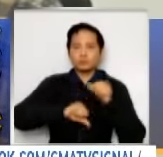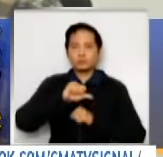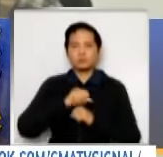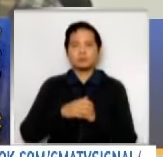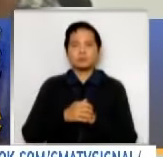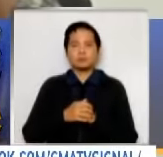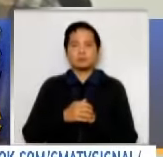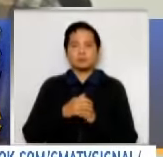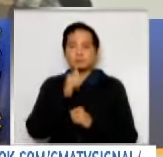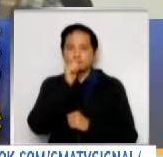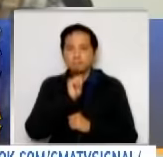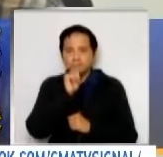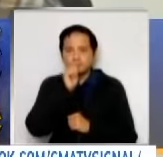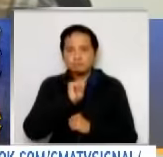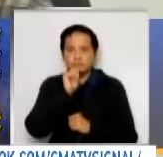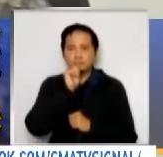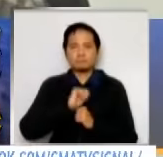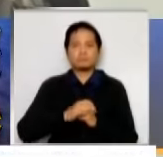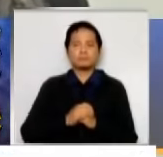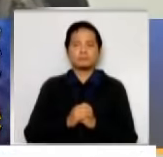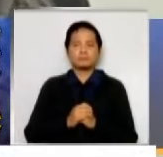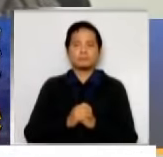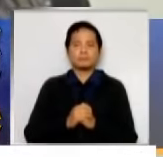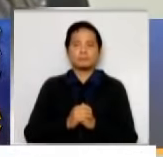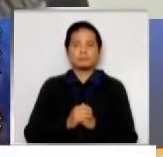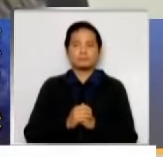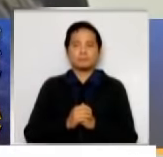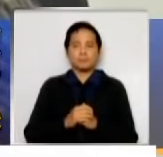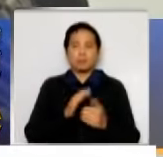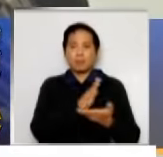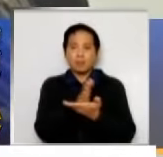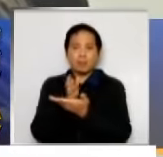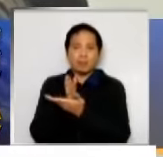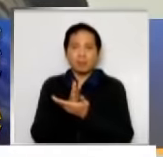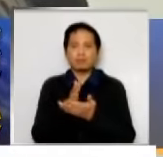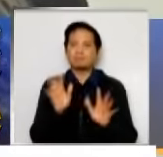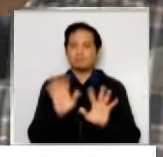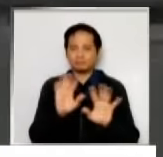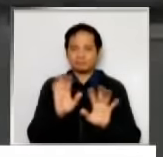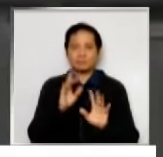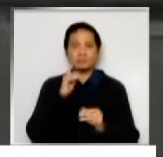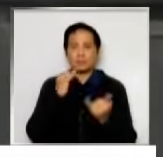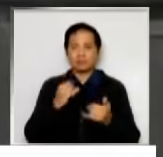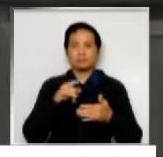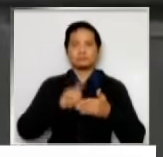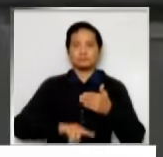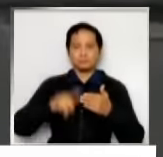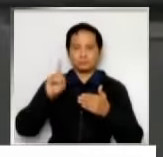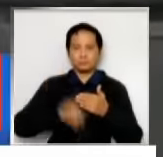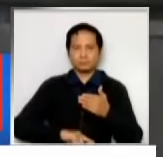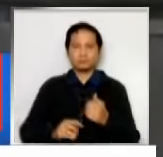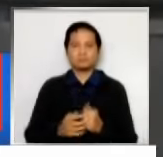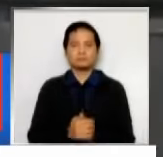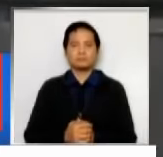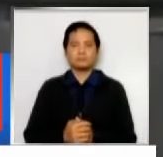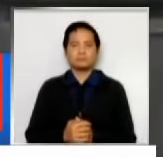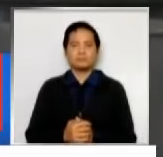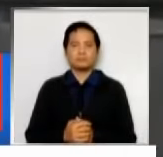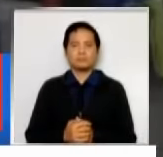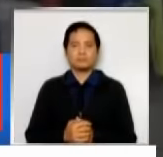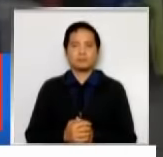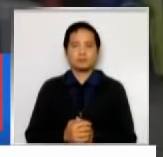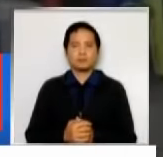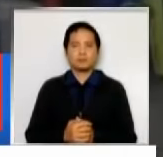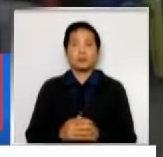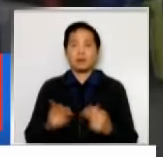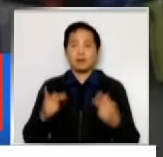mga picture sa matang istasyon. Stationary na sila sa simbahan. Sa kabila ng pagtaas ng COVID cases sa